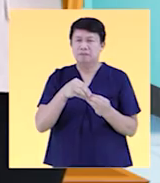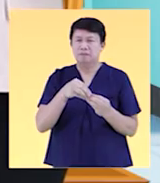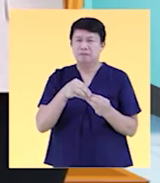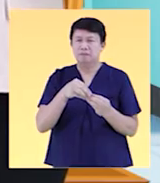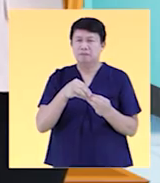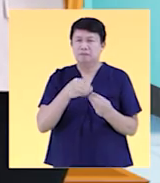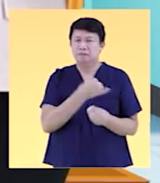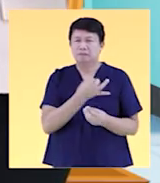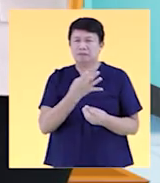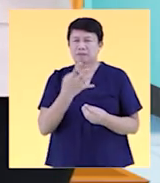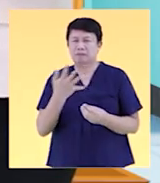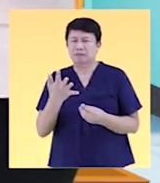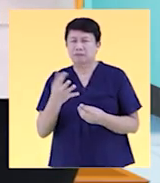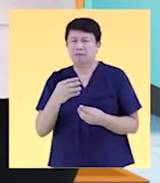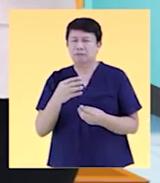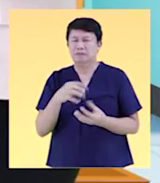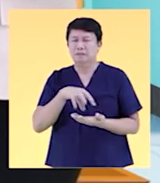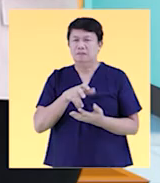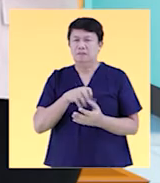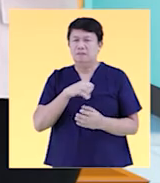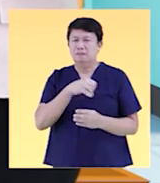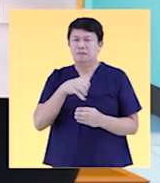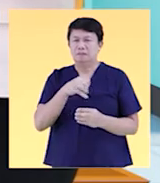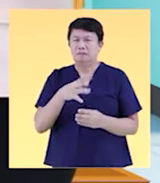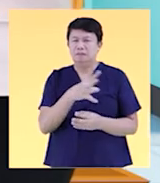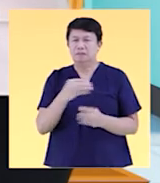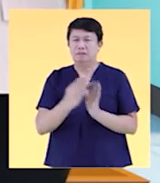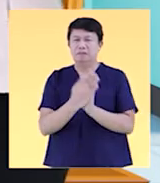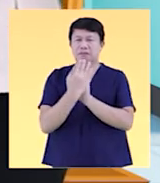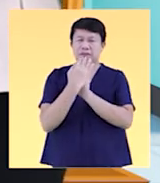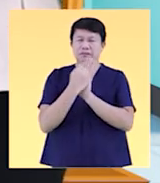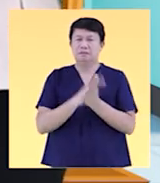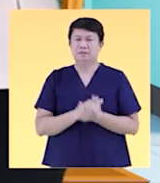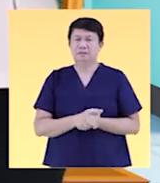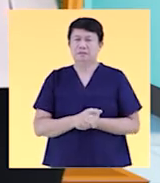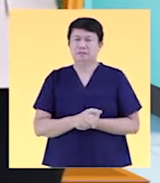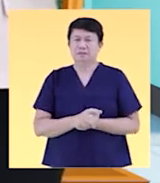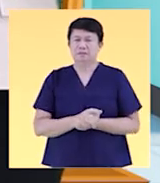ang halaga ng gulaman at sandwich.